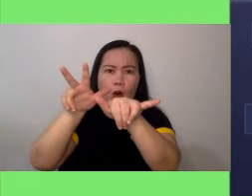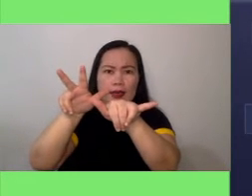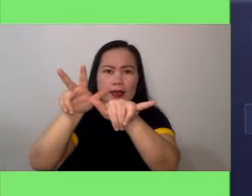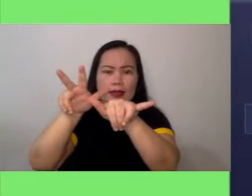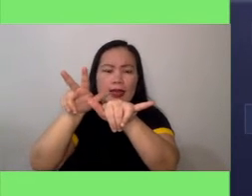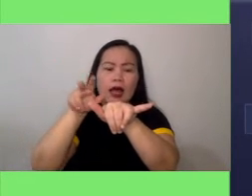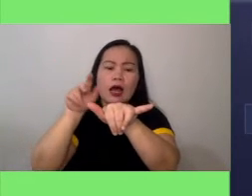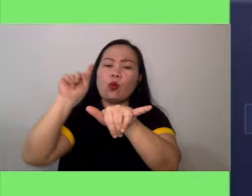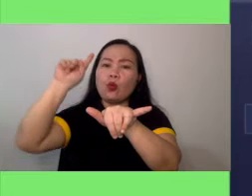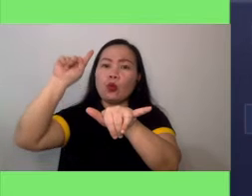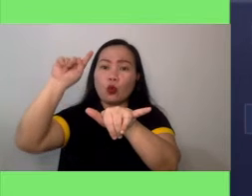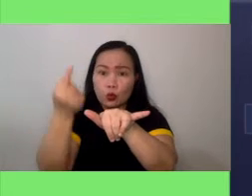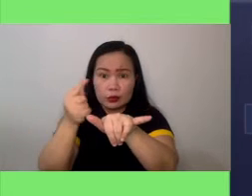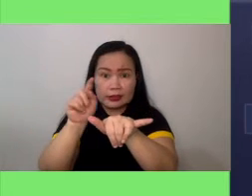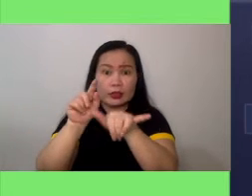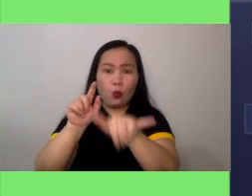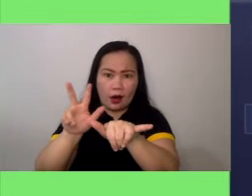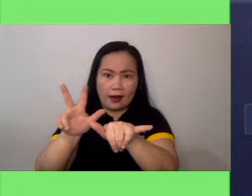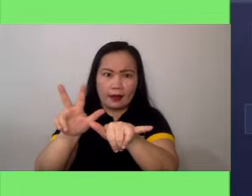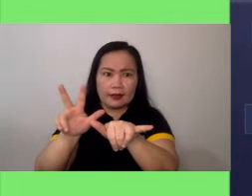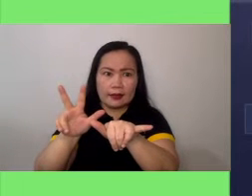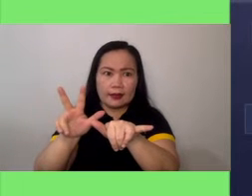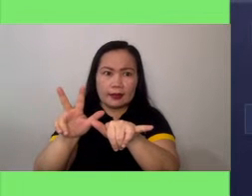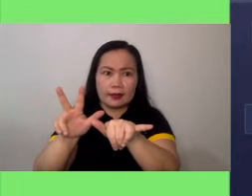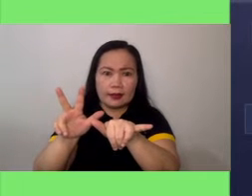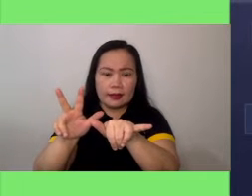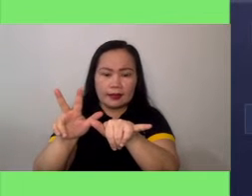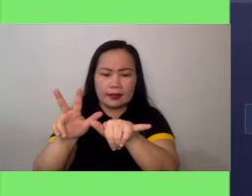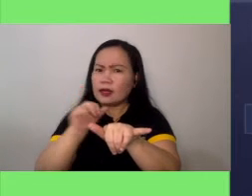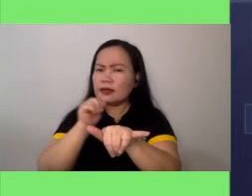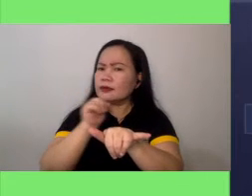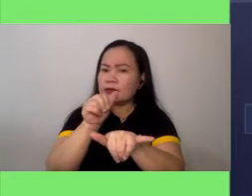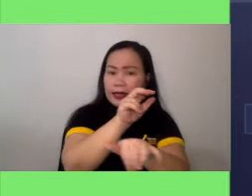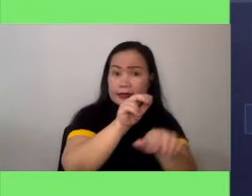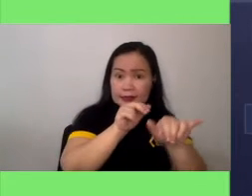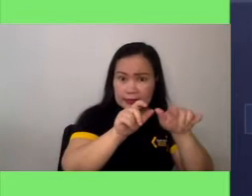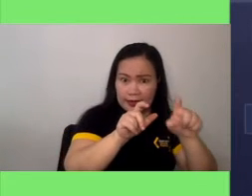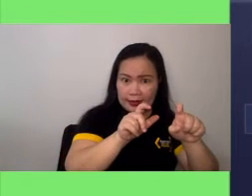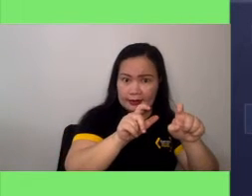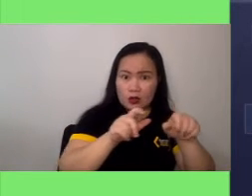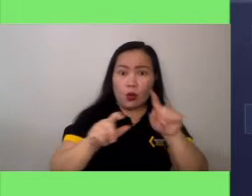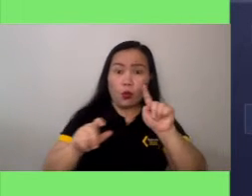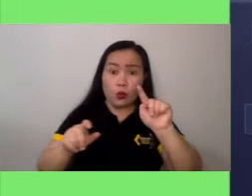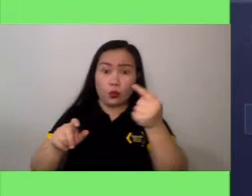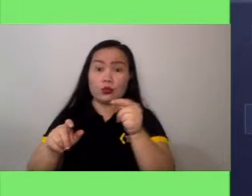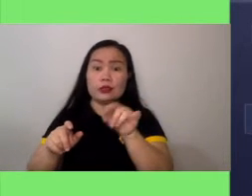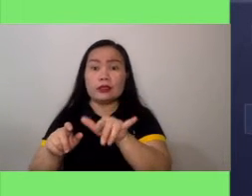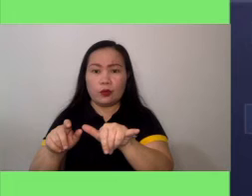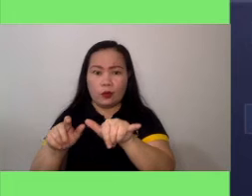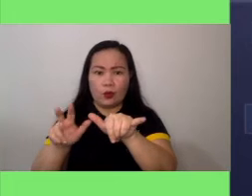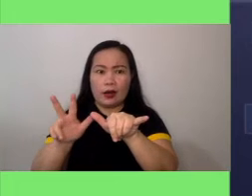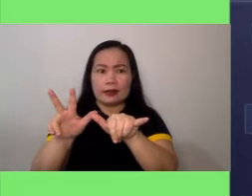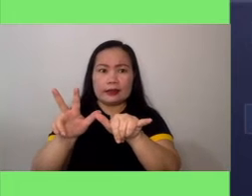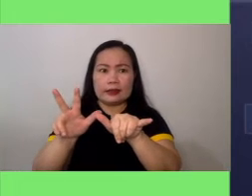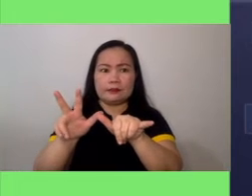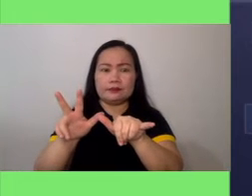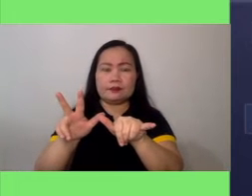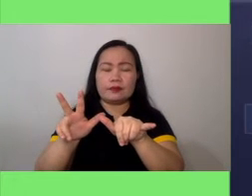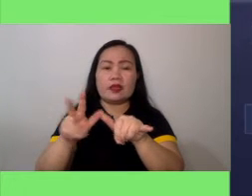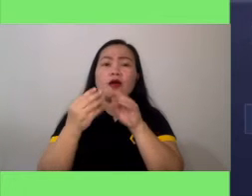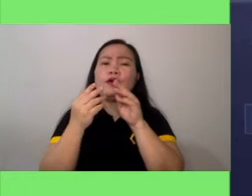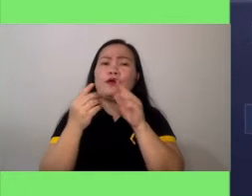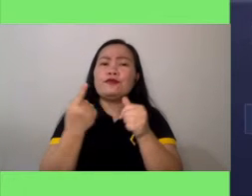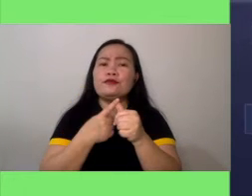nito ay na kay y. Tama? So, ibig sabihin, kung may exponent si y,